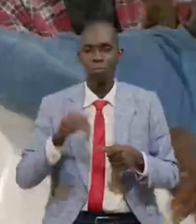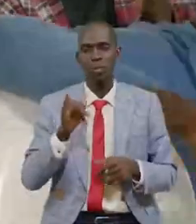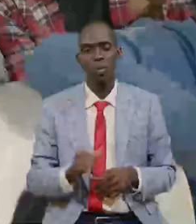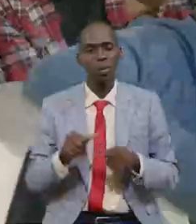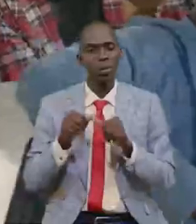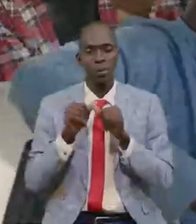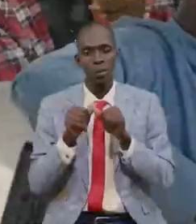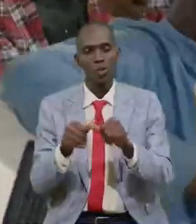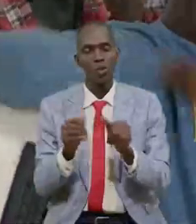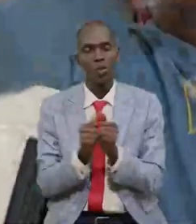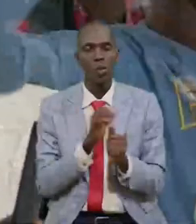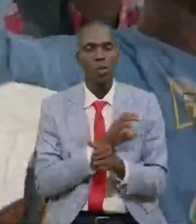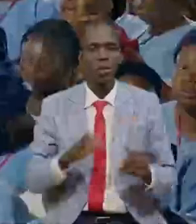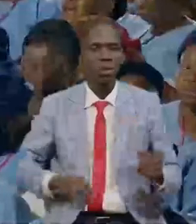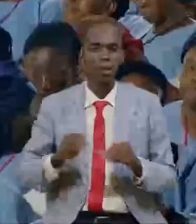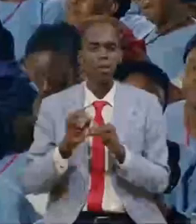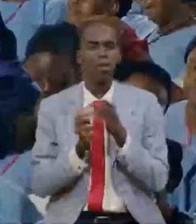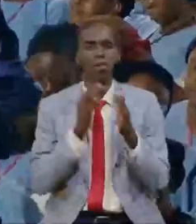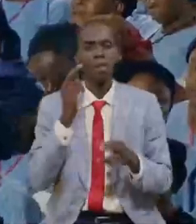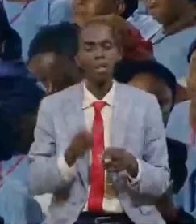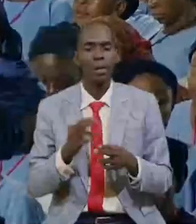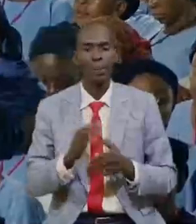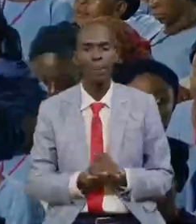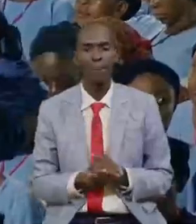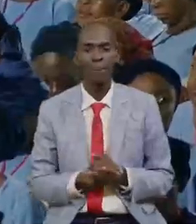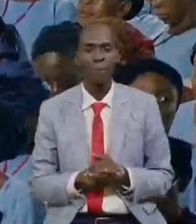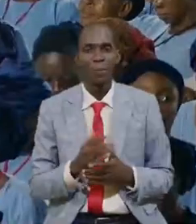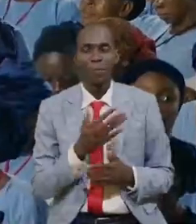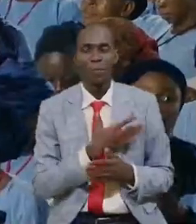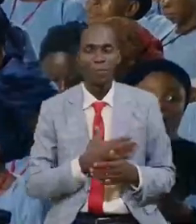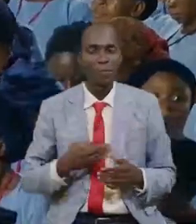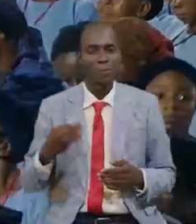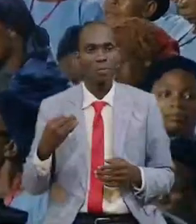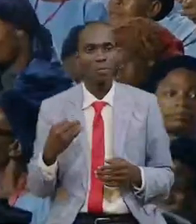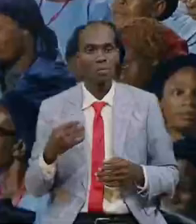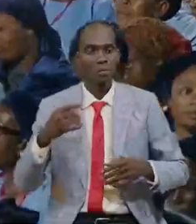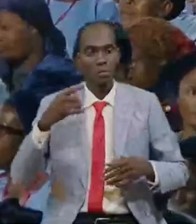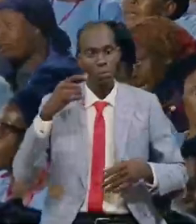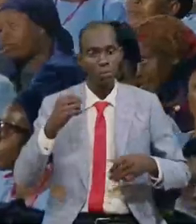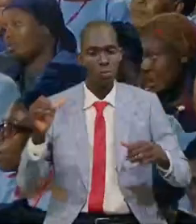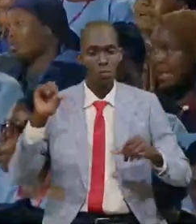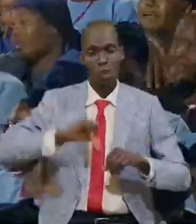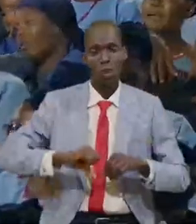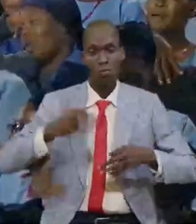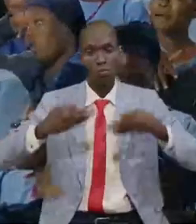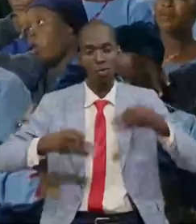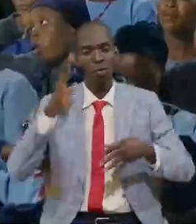allez rester avec Christ au nom de Jésus-Christ. Et la condamnation sera